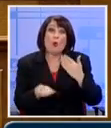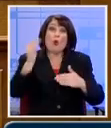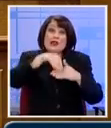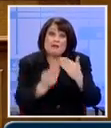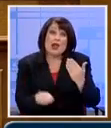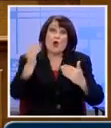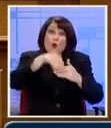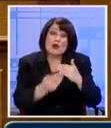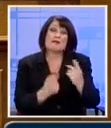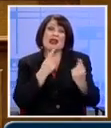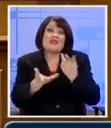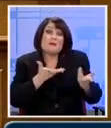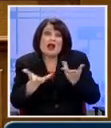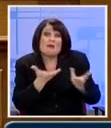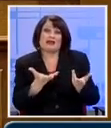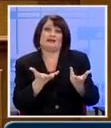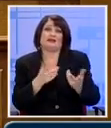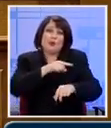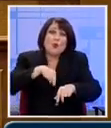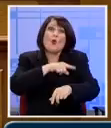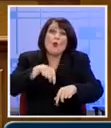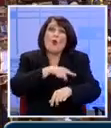ώρες. Για αυτή τη διαπραγμάτευση.